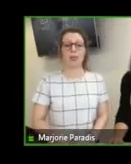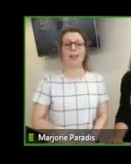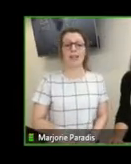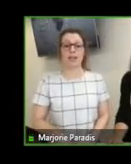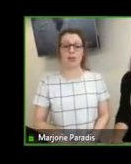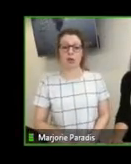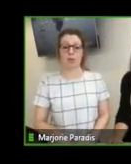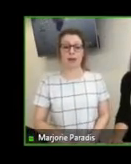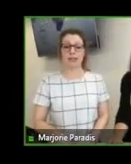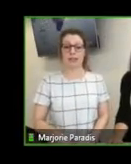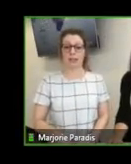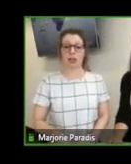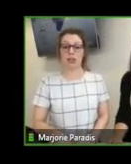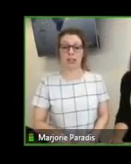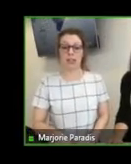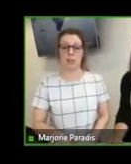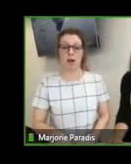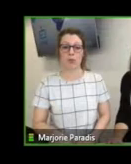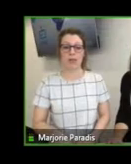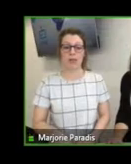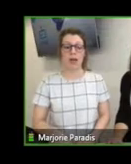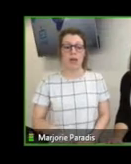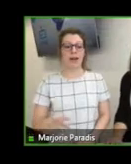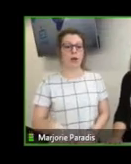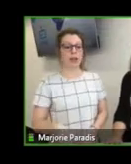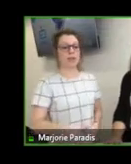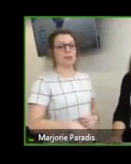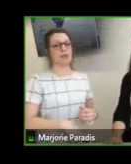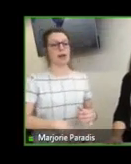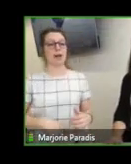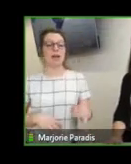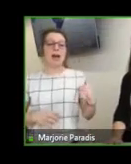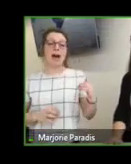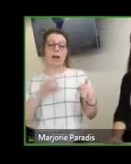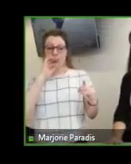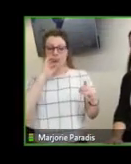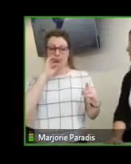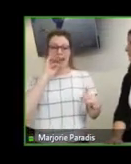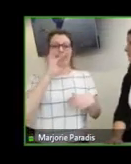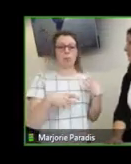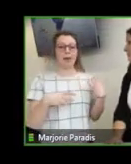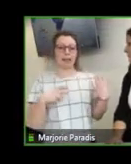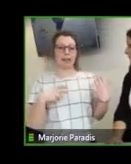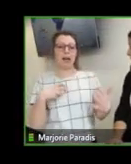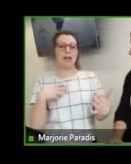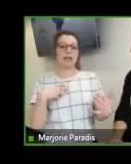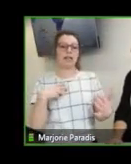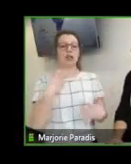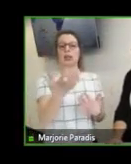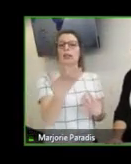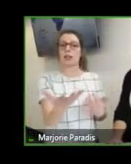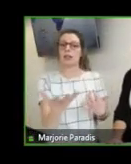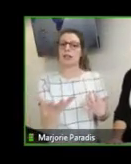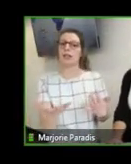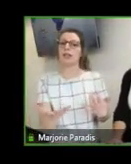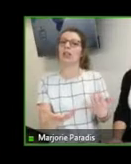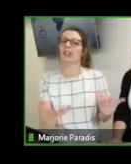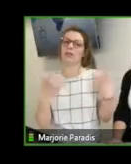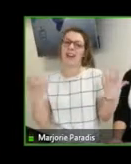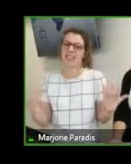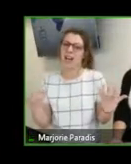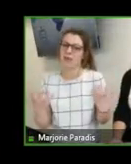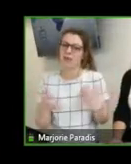puis grâce à justement des technologies extrêmement poussées, on réussit finalement à récupérer grâce à des données. Dans ce cas-ci, c'est